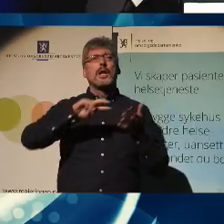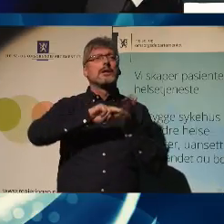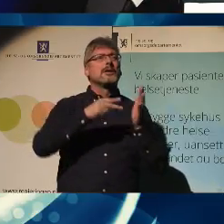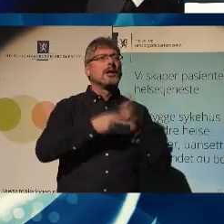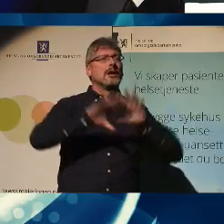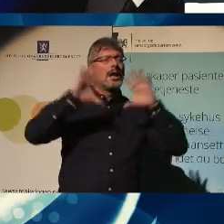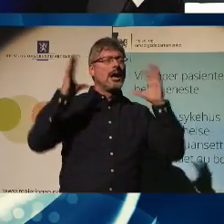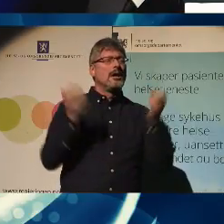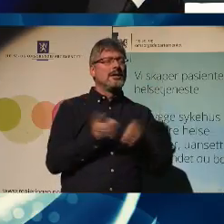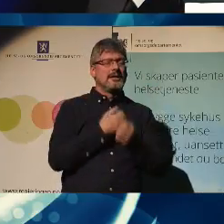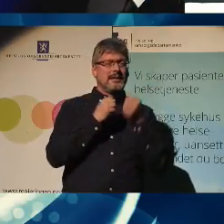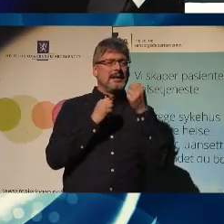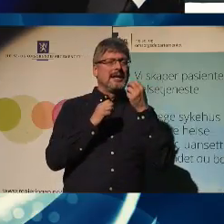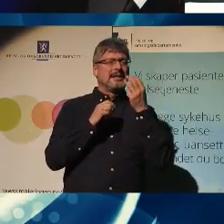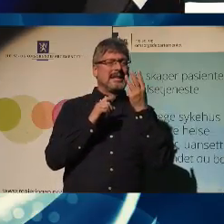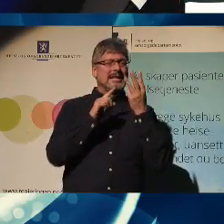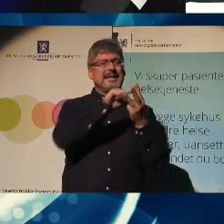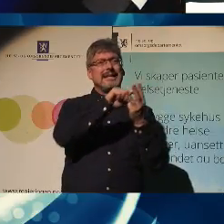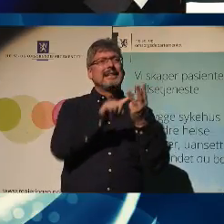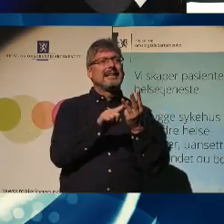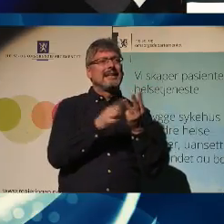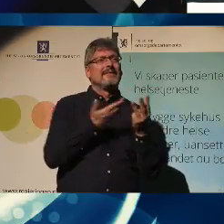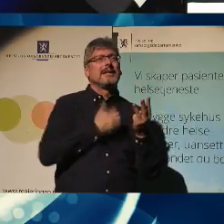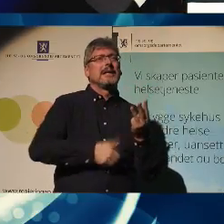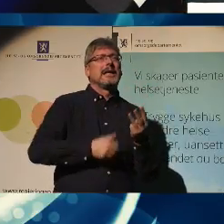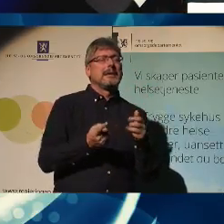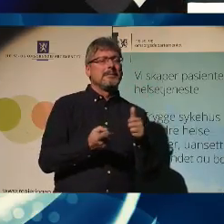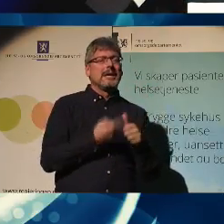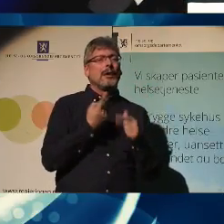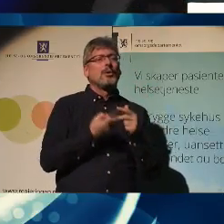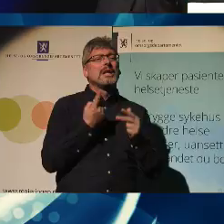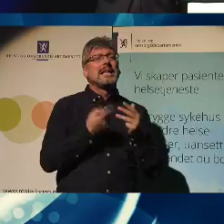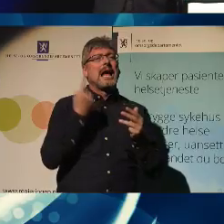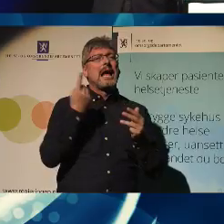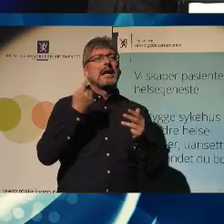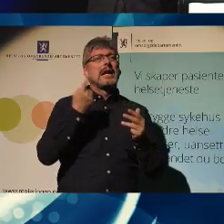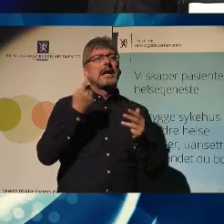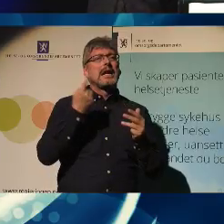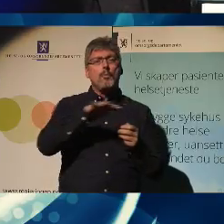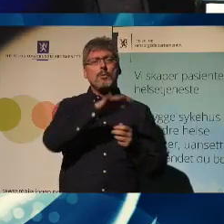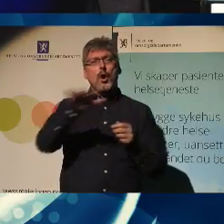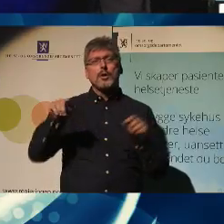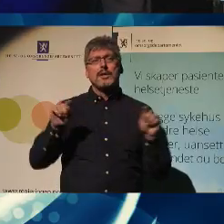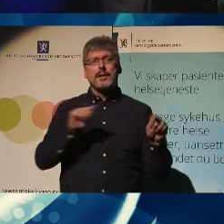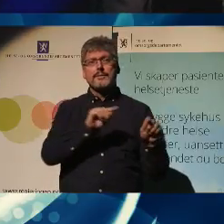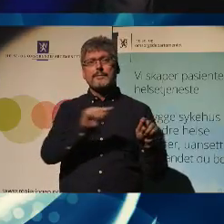tre veldig prioriterte områdene, så